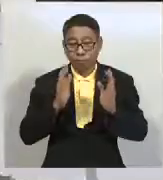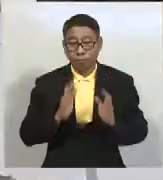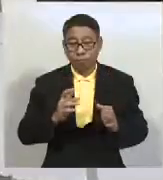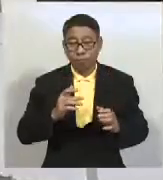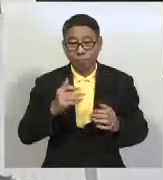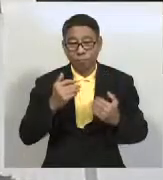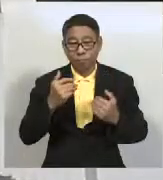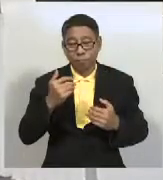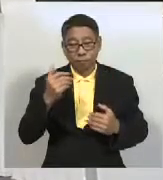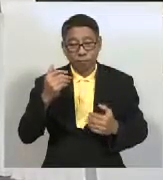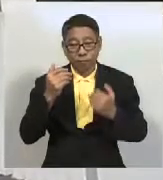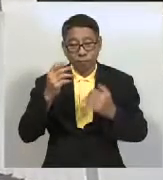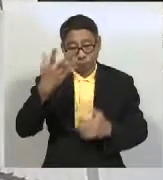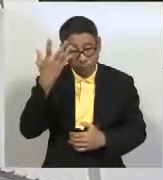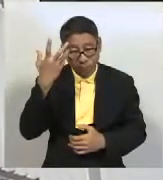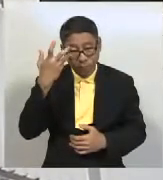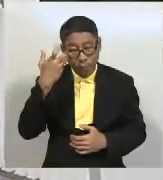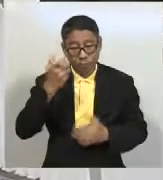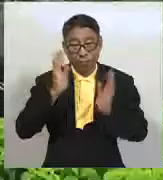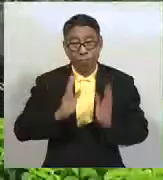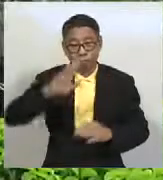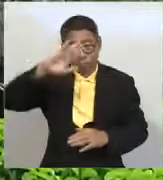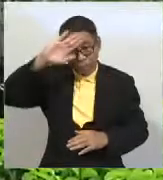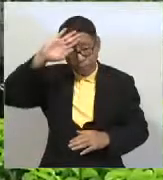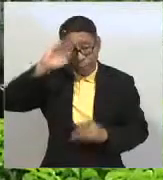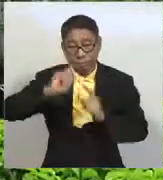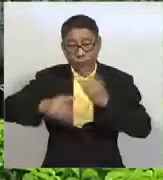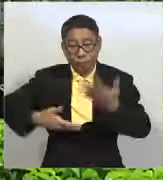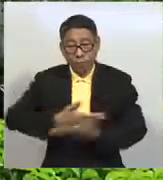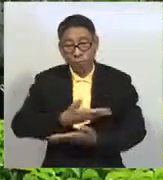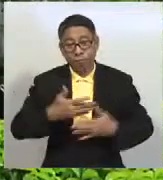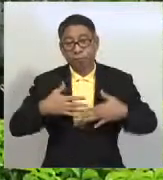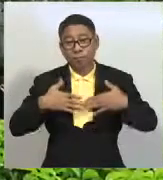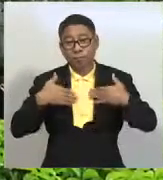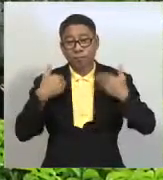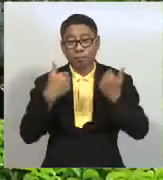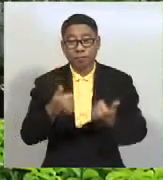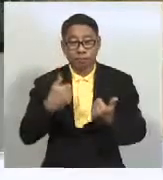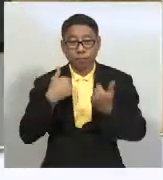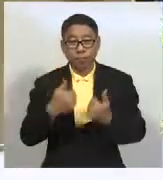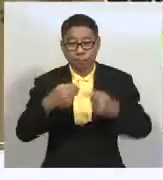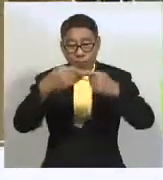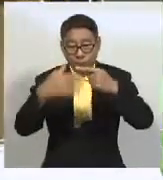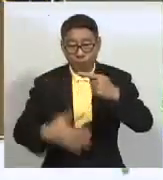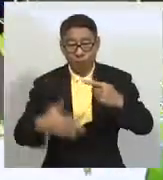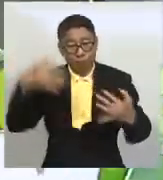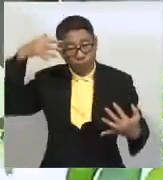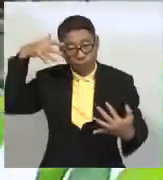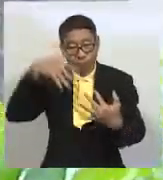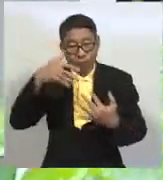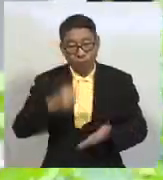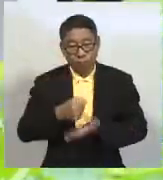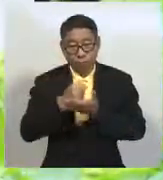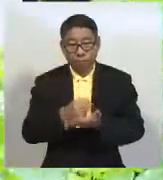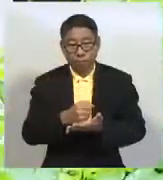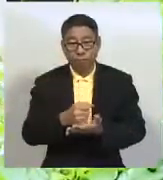ค่ะส่วนเรื่องของอาการเครียดของผู้ป่วยเท่าที่ได้พูดคุยไม่น่าเป็นห่วงนะคะแต่ว่าในรายละเอียดคงจะต้องให้จิตแพทย์มาประเมินอีก